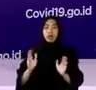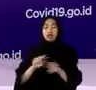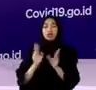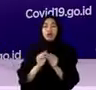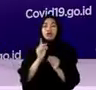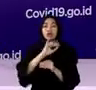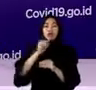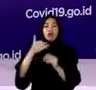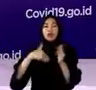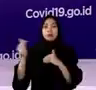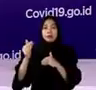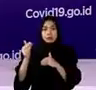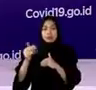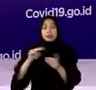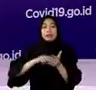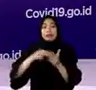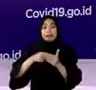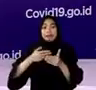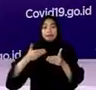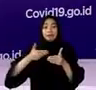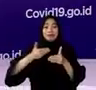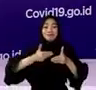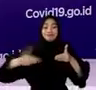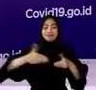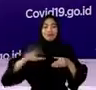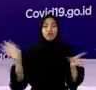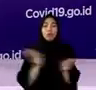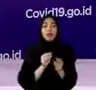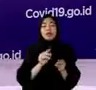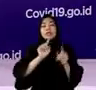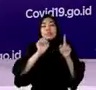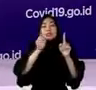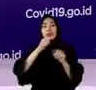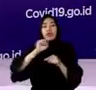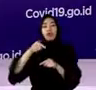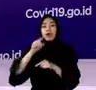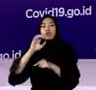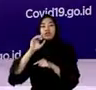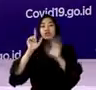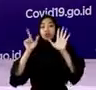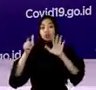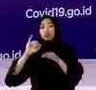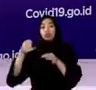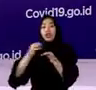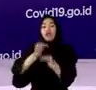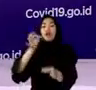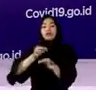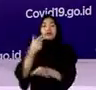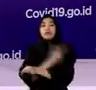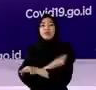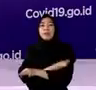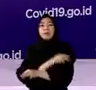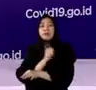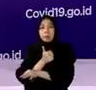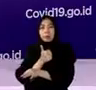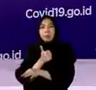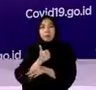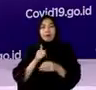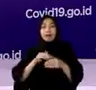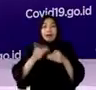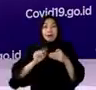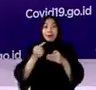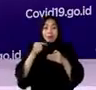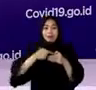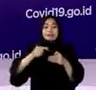total Indonesia akan menerima sebanyak 11,7 juta vaksin jadi yang akan terus dikirim